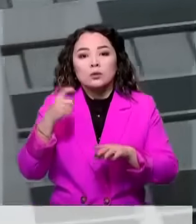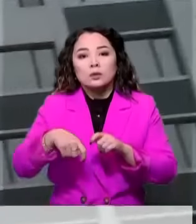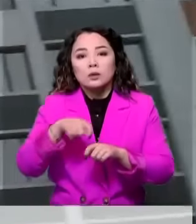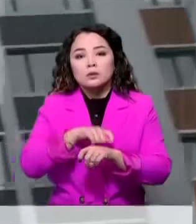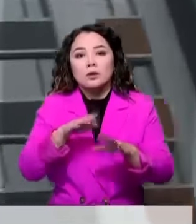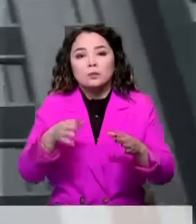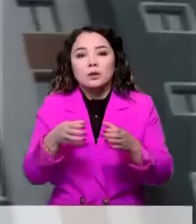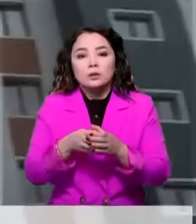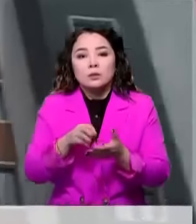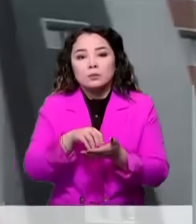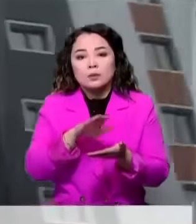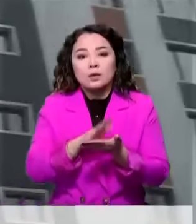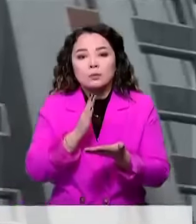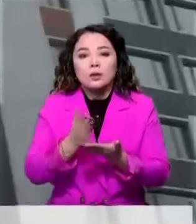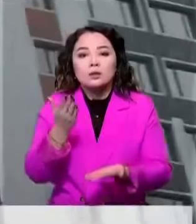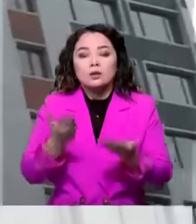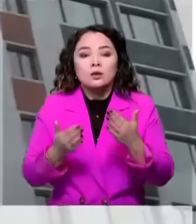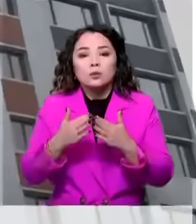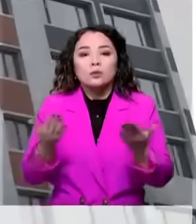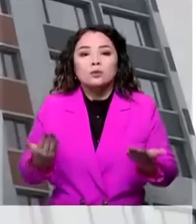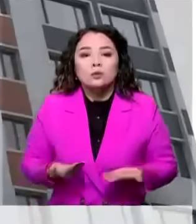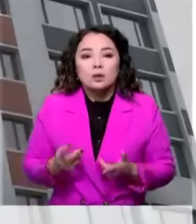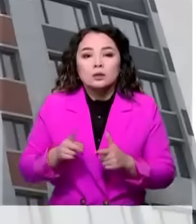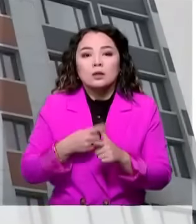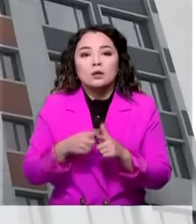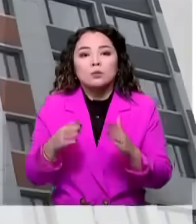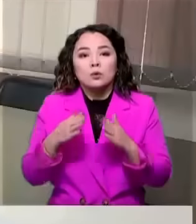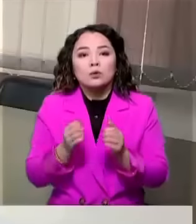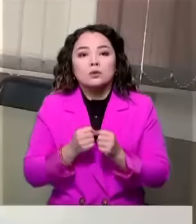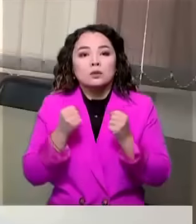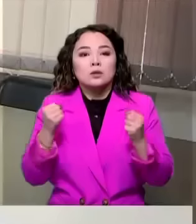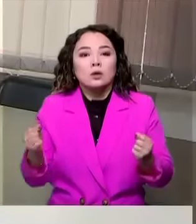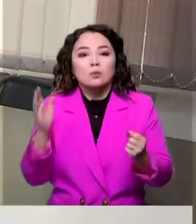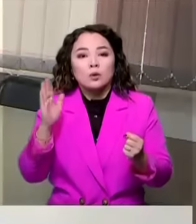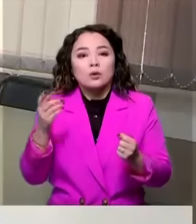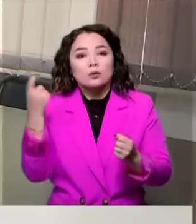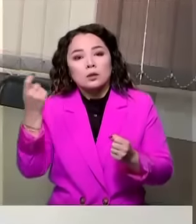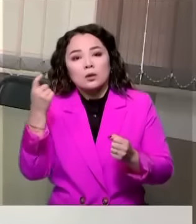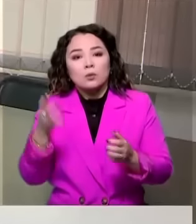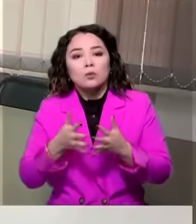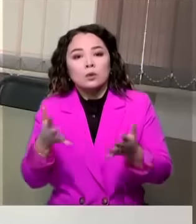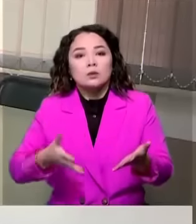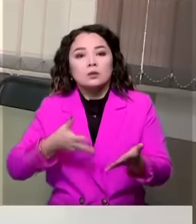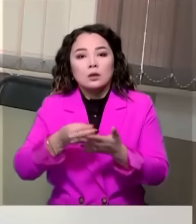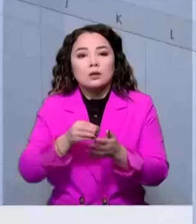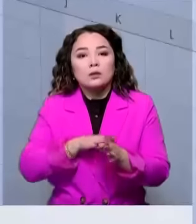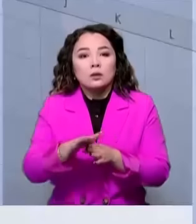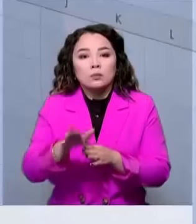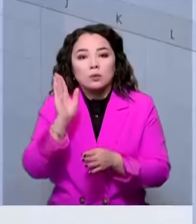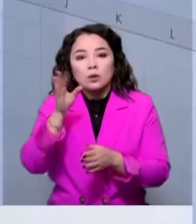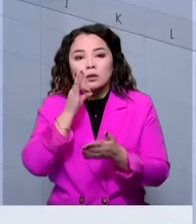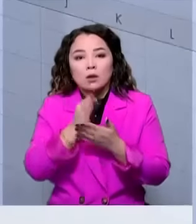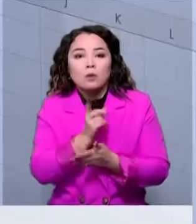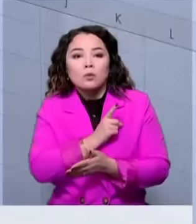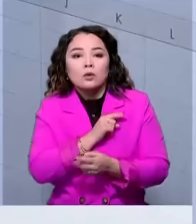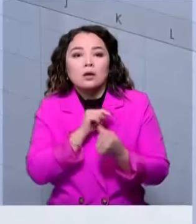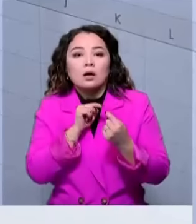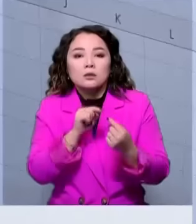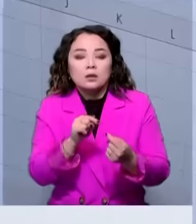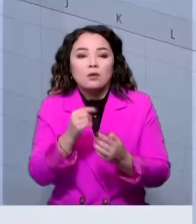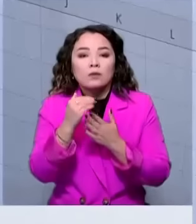асатындар үшін белгіленген. Егер пәтер немесе үй кең болса, онда иелеріне көп төлеуге тура келеді дейді монополияға